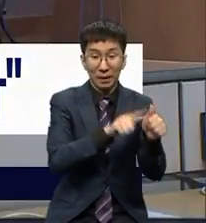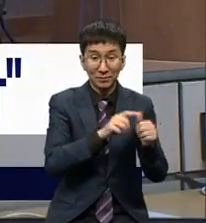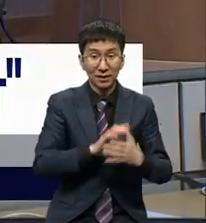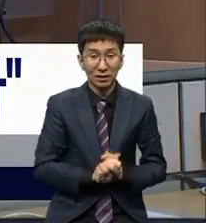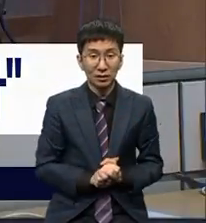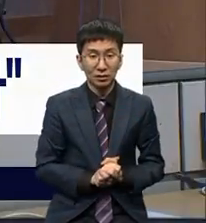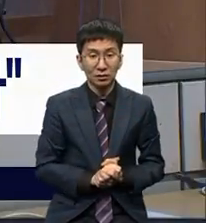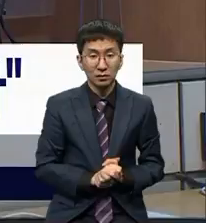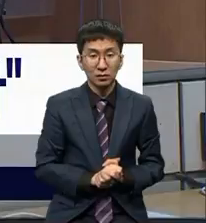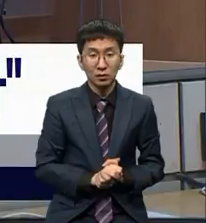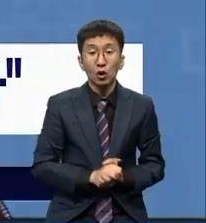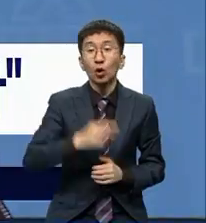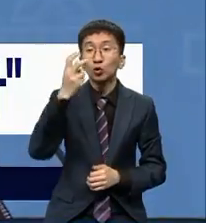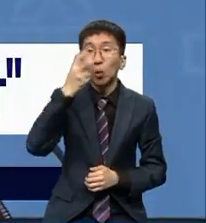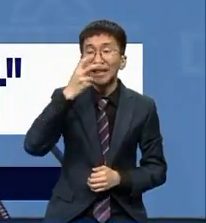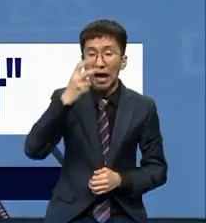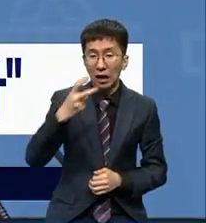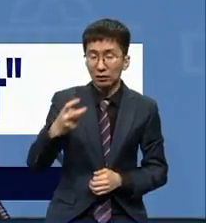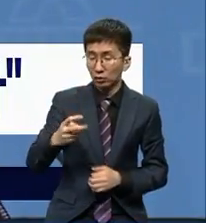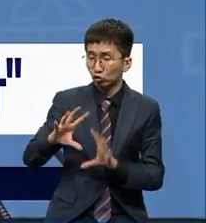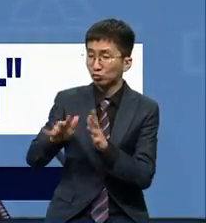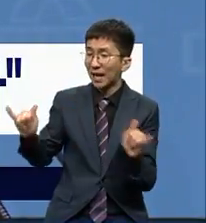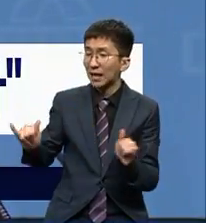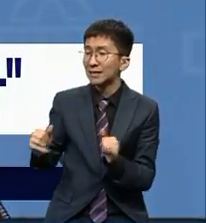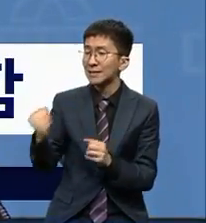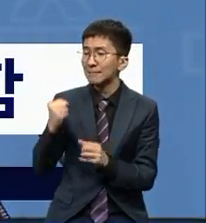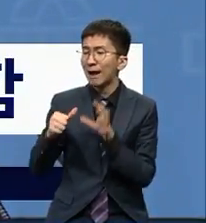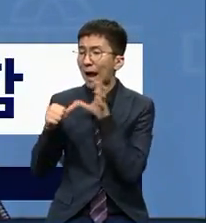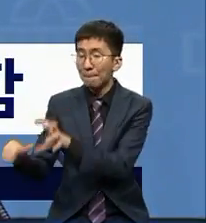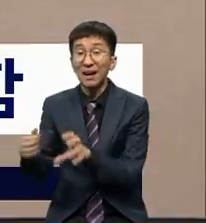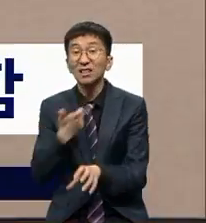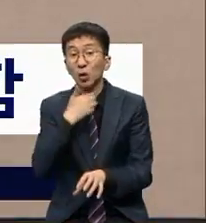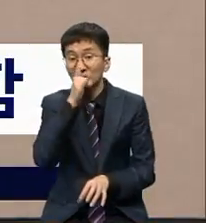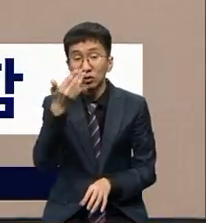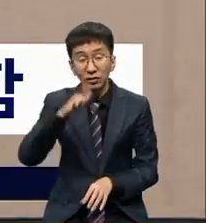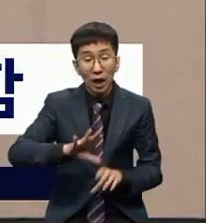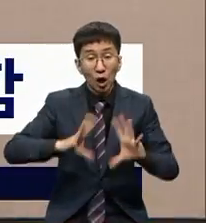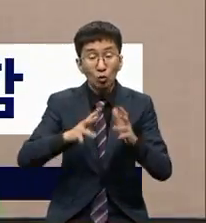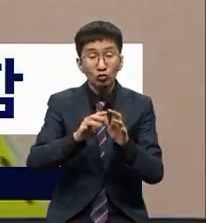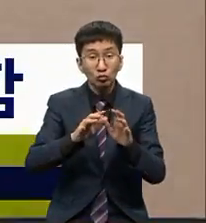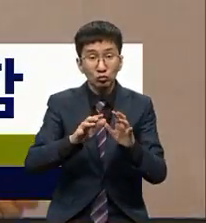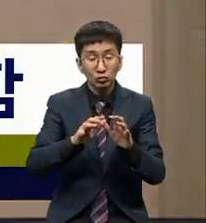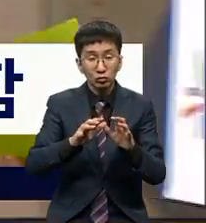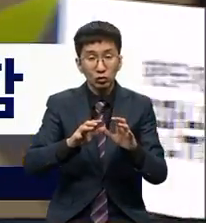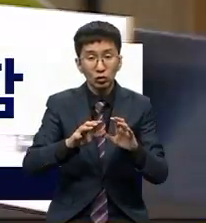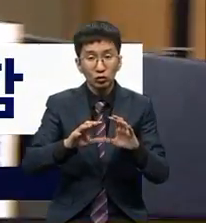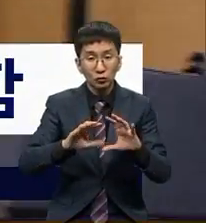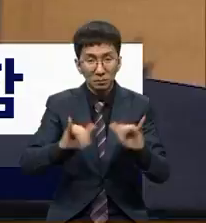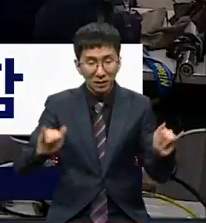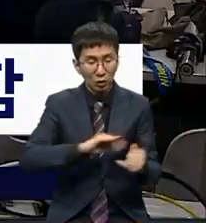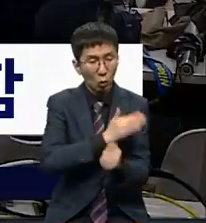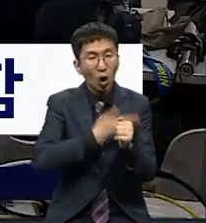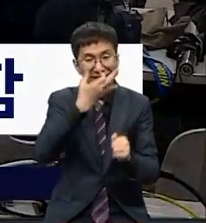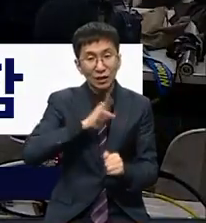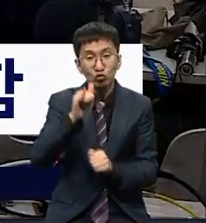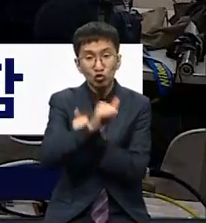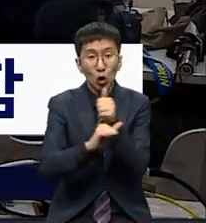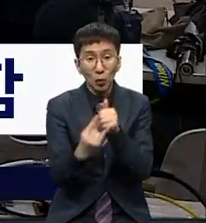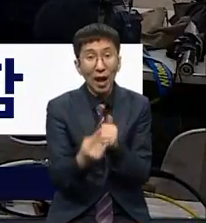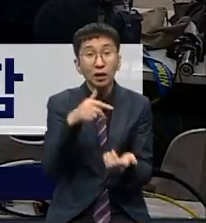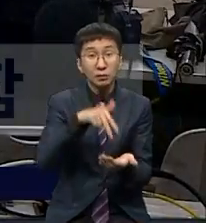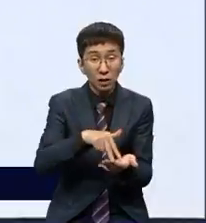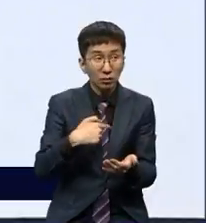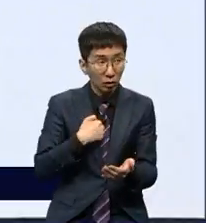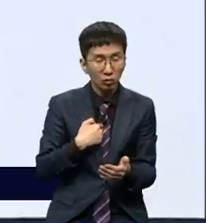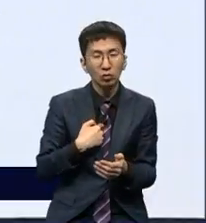부동산 전수조사를 받으라고 국민의힘을 압박한 거였는데 오늘 권익위가 발표한 부동산 투기 의혹 대상자엔 자신이